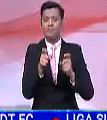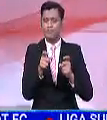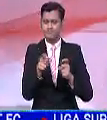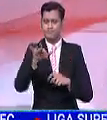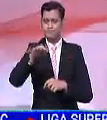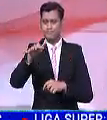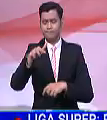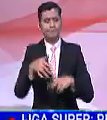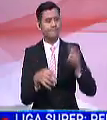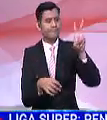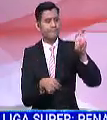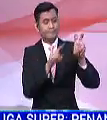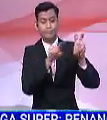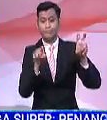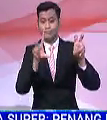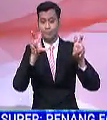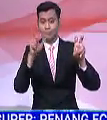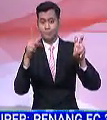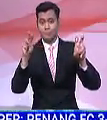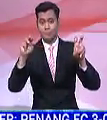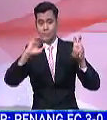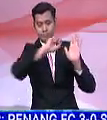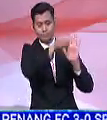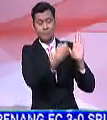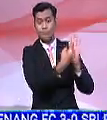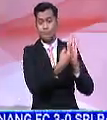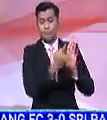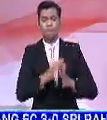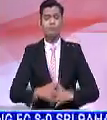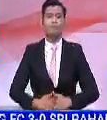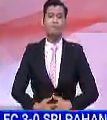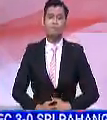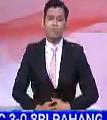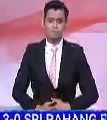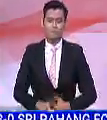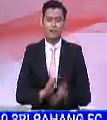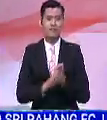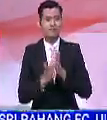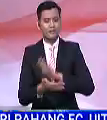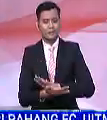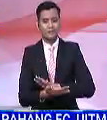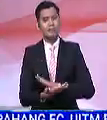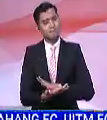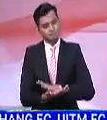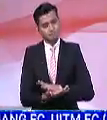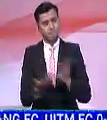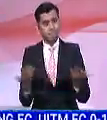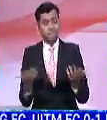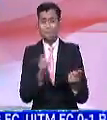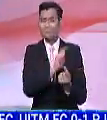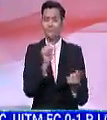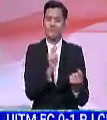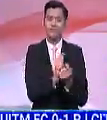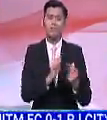agak sederhana sekitar 20 hingga 30 km sejam. Oleh demikian, keadaan ini adalah amat sesuai